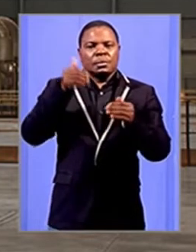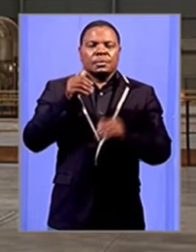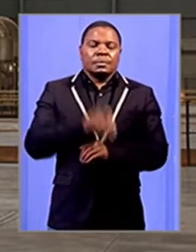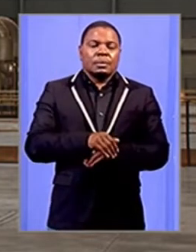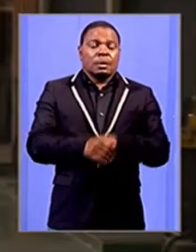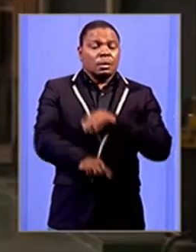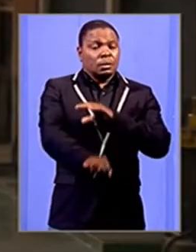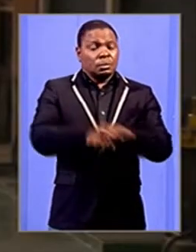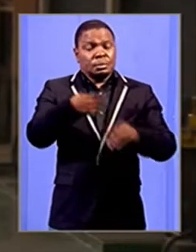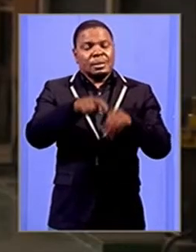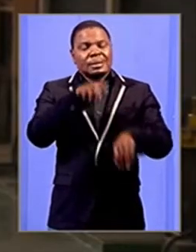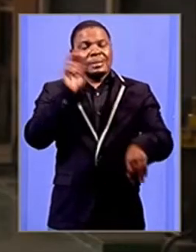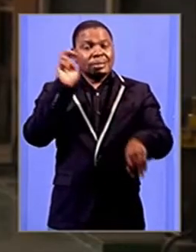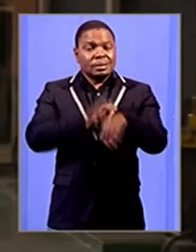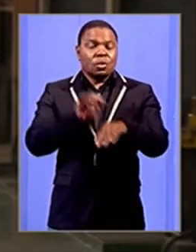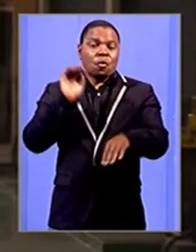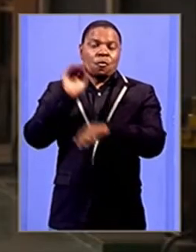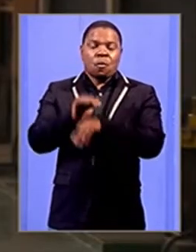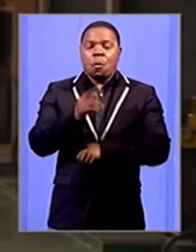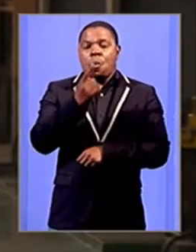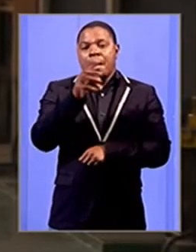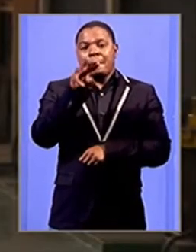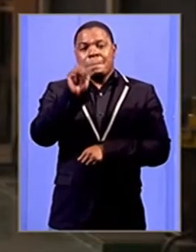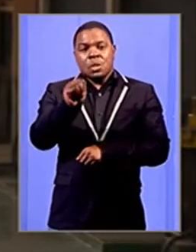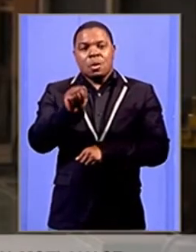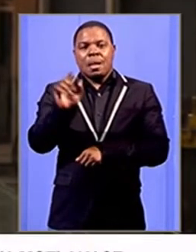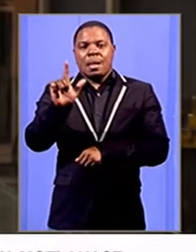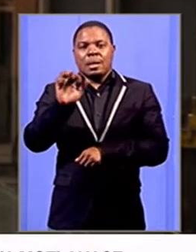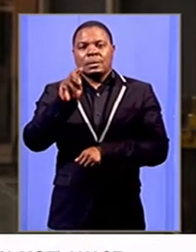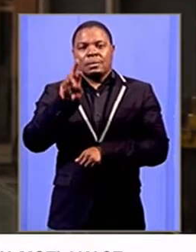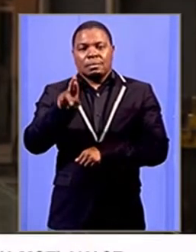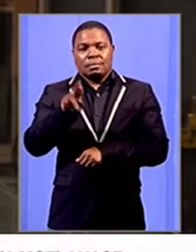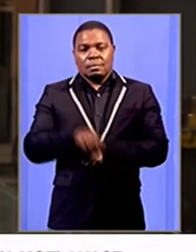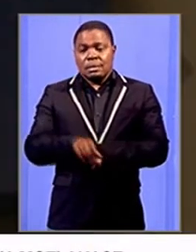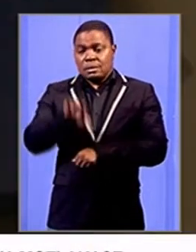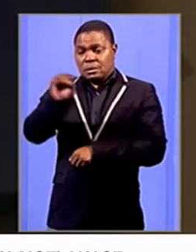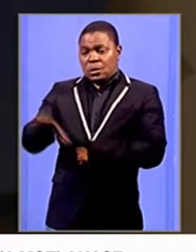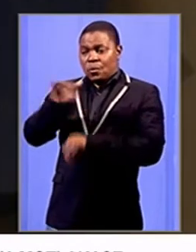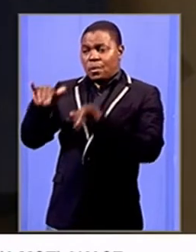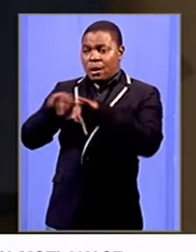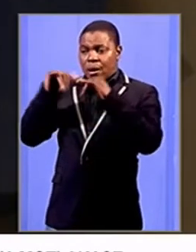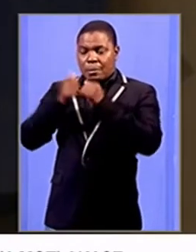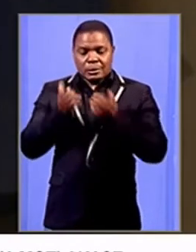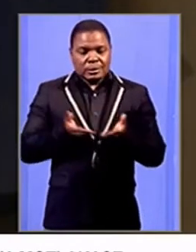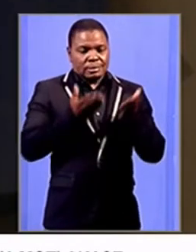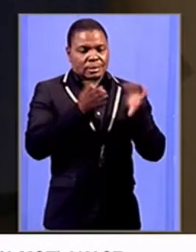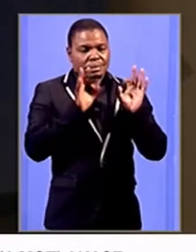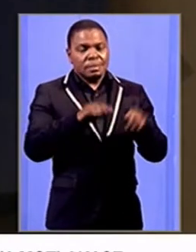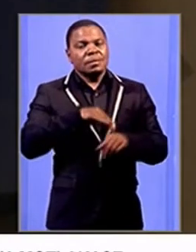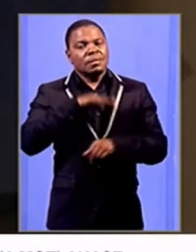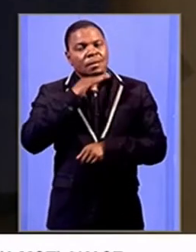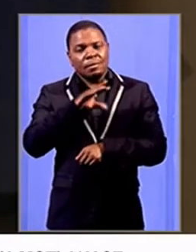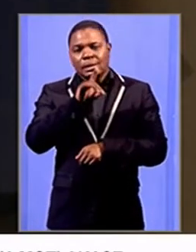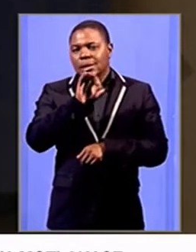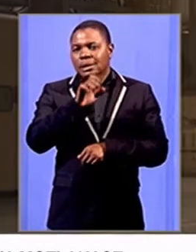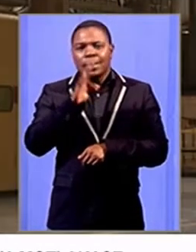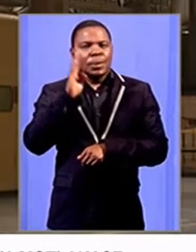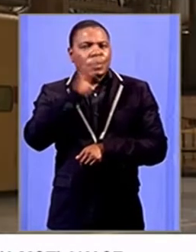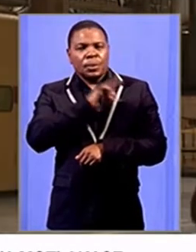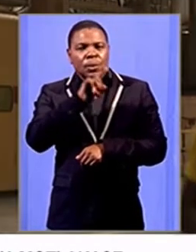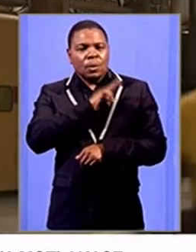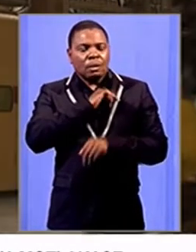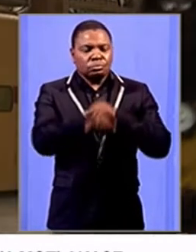tsena di hloka dilitara tse dimilione ho fehla motlakase. Lapeng mona ha o company tse kgonang ho fepela Eskom ka diesel e lekaneng bakeng sa hore